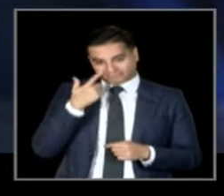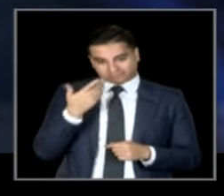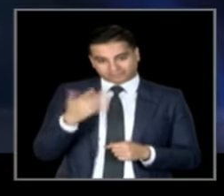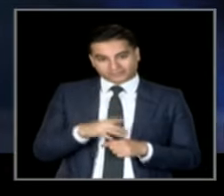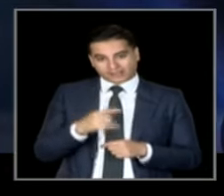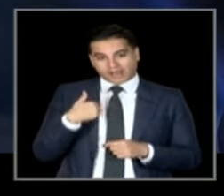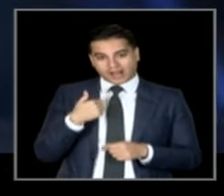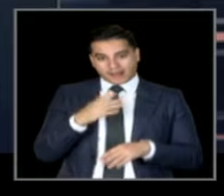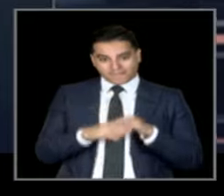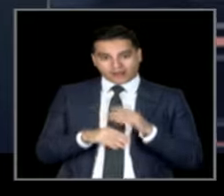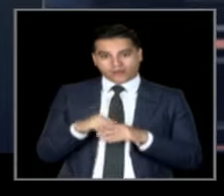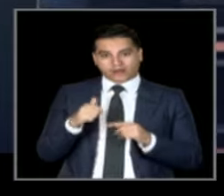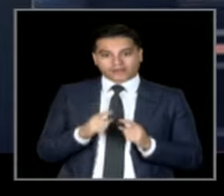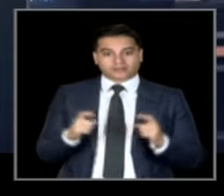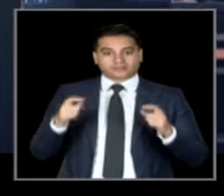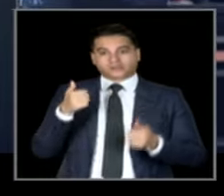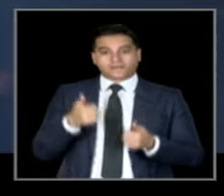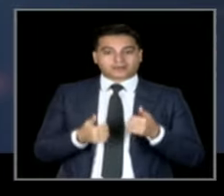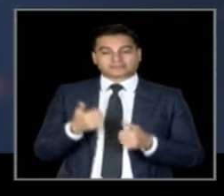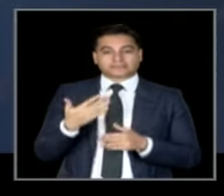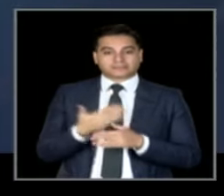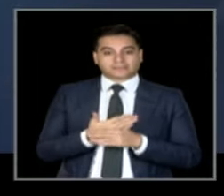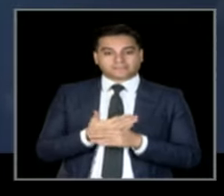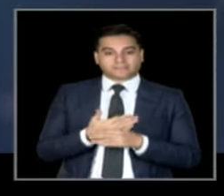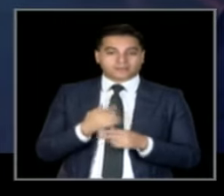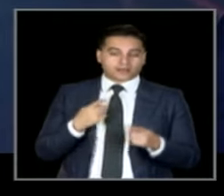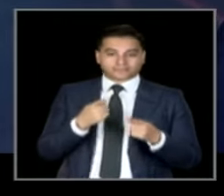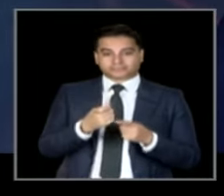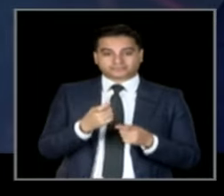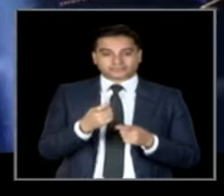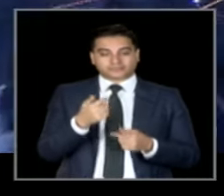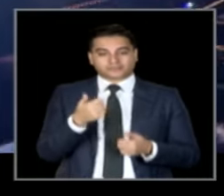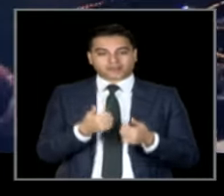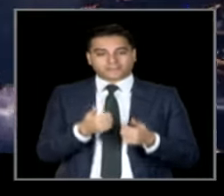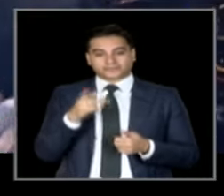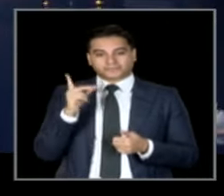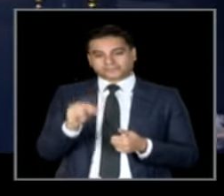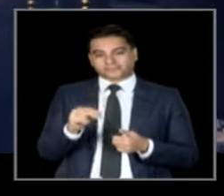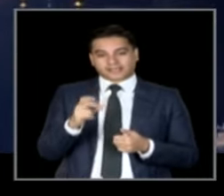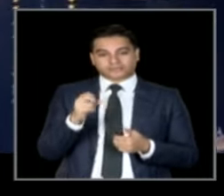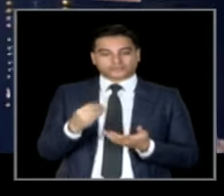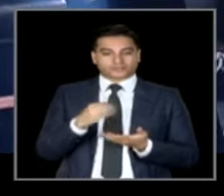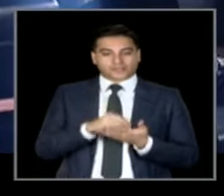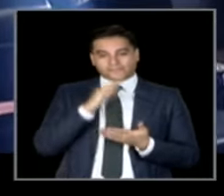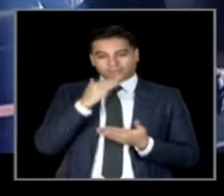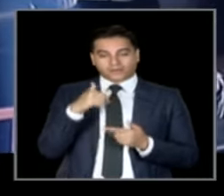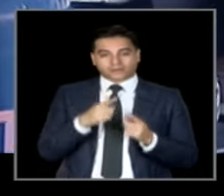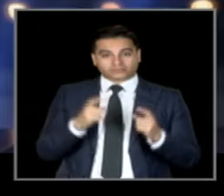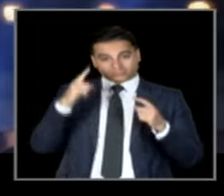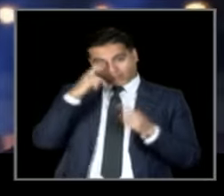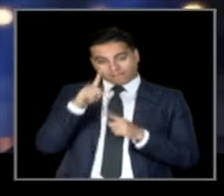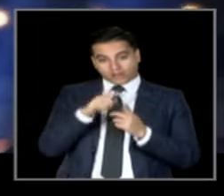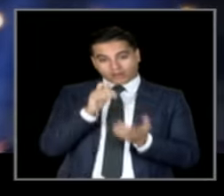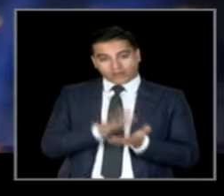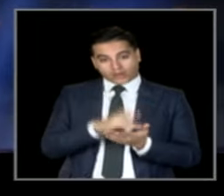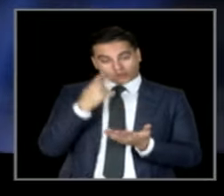هيا. حاولت إن أنا أكون نازلة هادية في ضربات الجزاء عشان أقدر أخطف الهدف ونحقق 25 نقطة. الماتش صعب وفترة تحت الضغط هتفرق